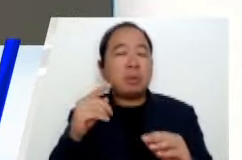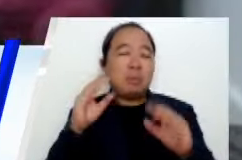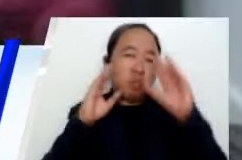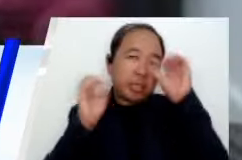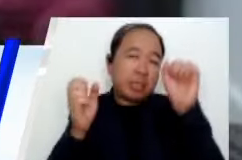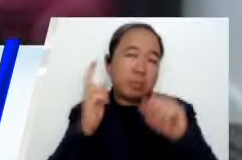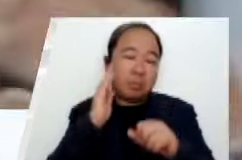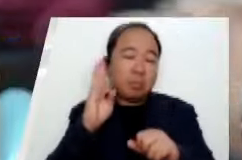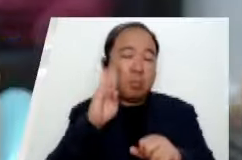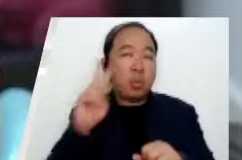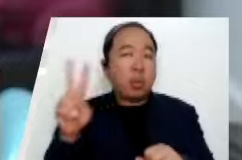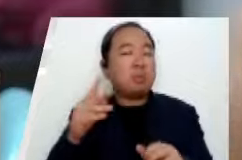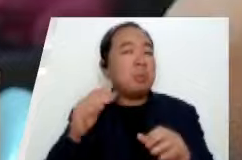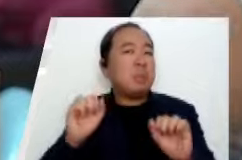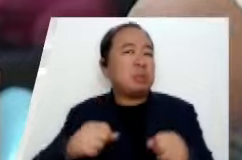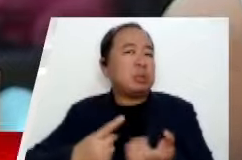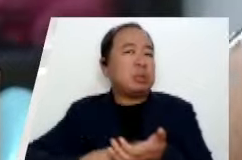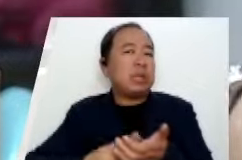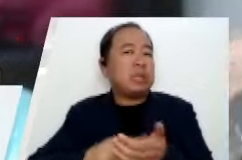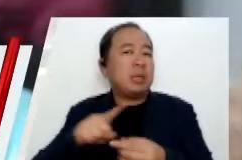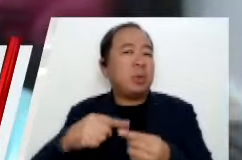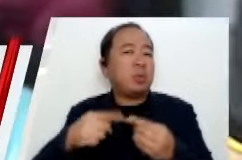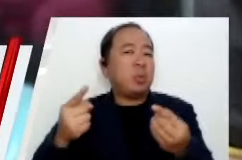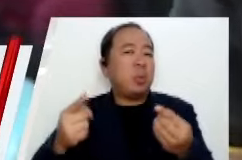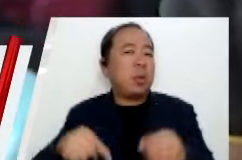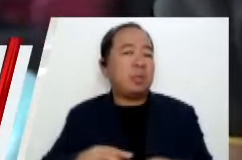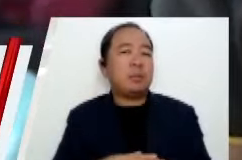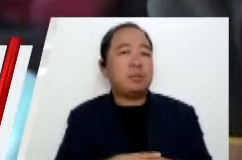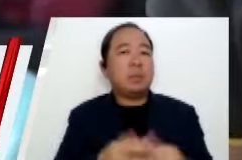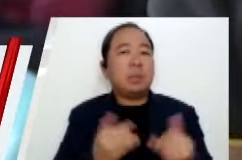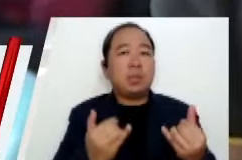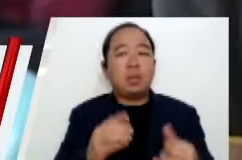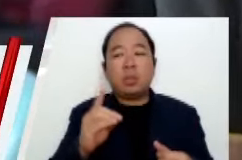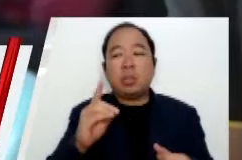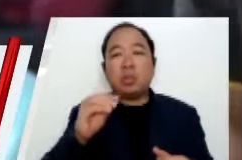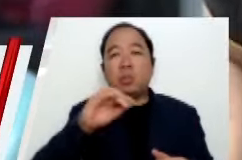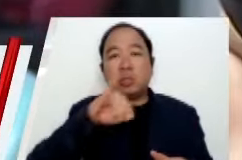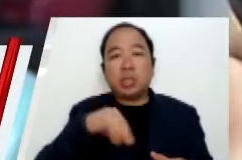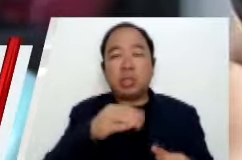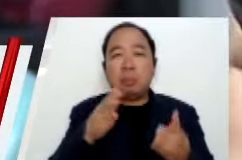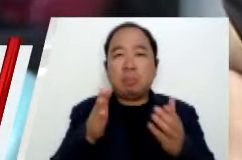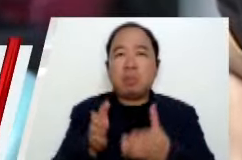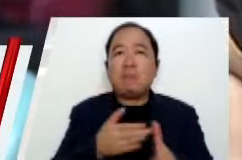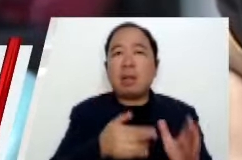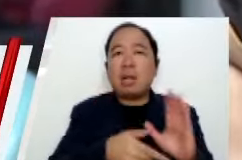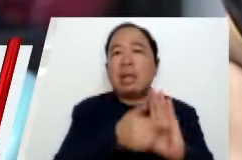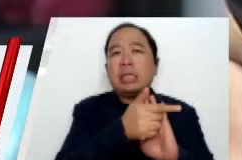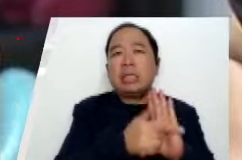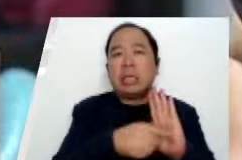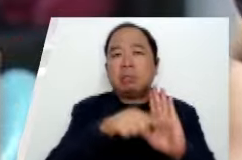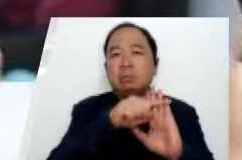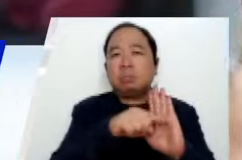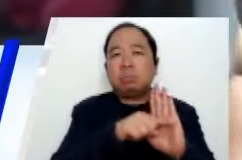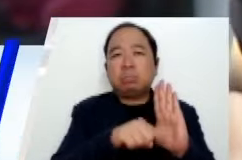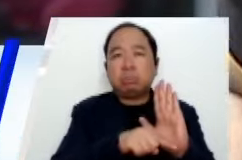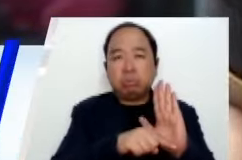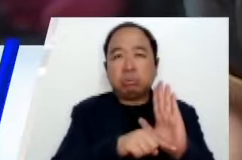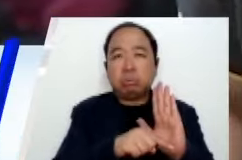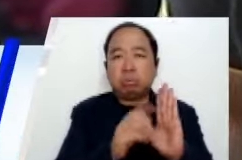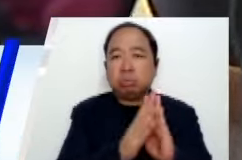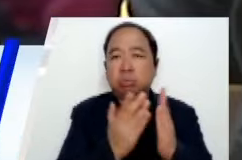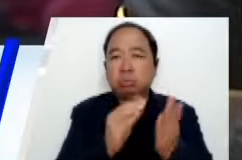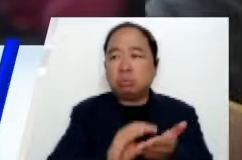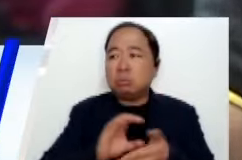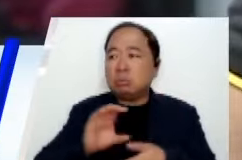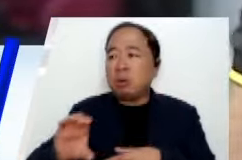kaugnay nito. The department is now preparing a legal briefer for the president which will describe to him yung mga